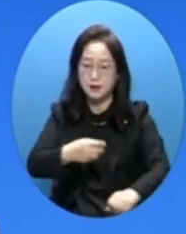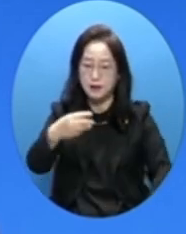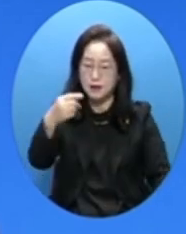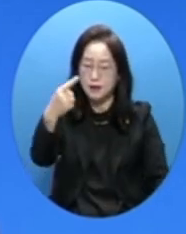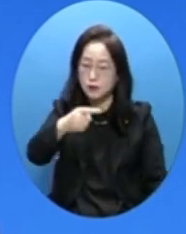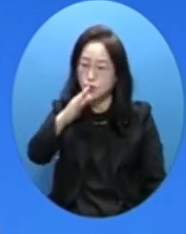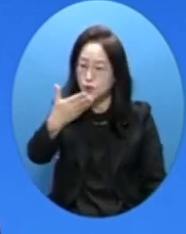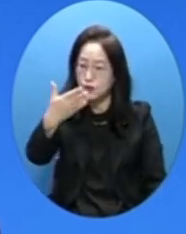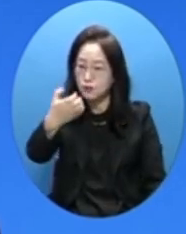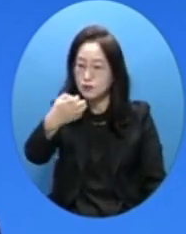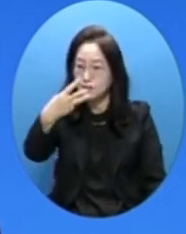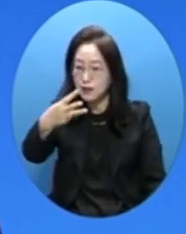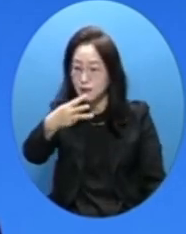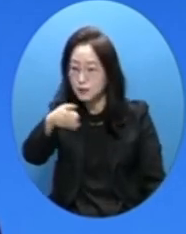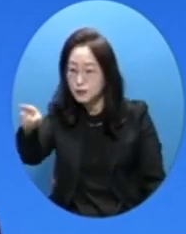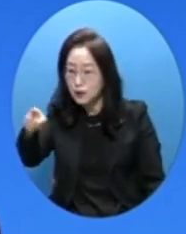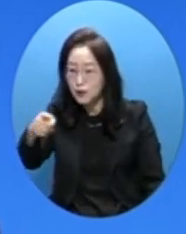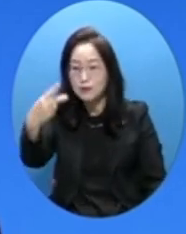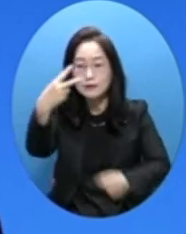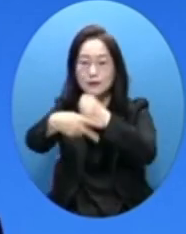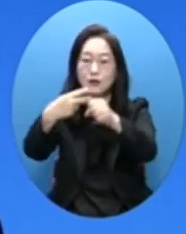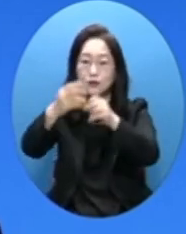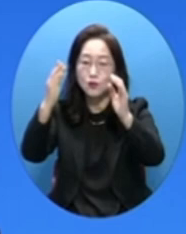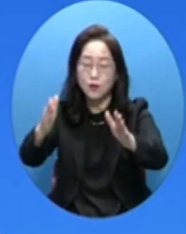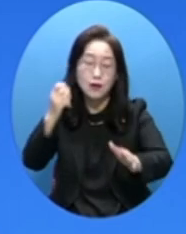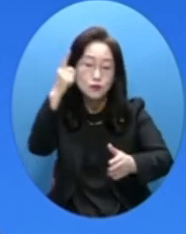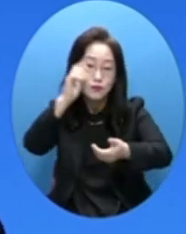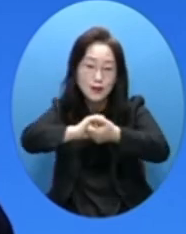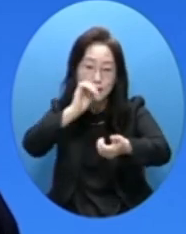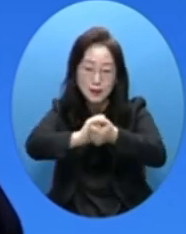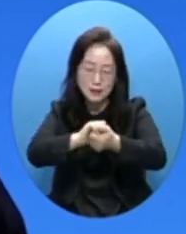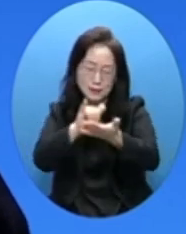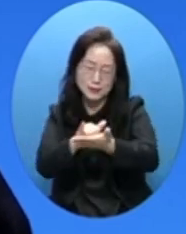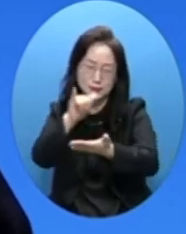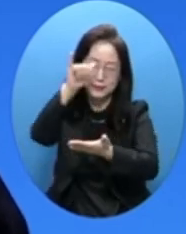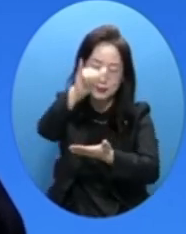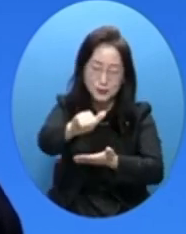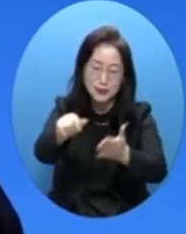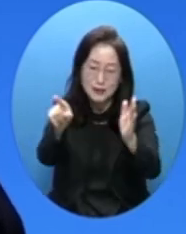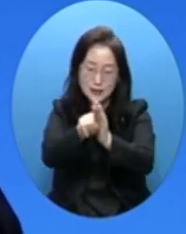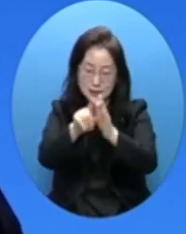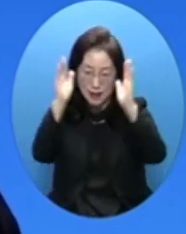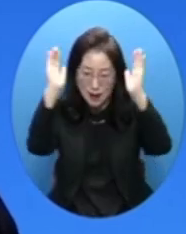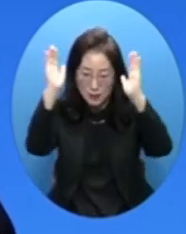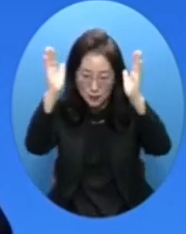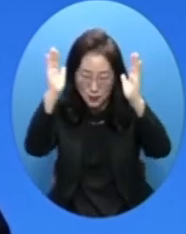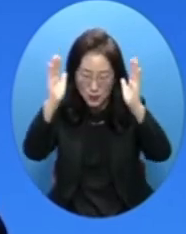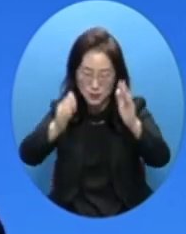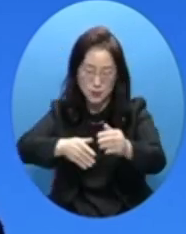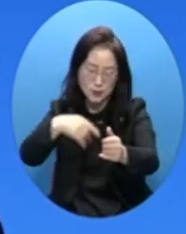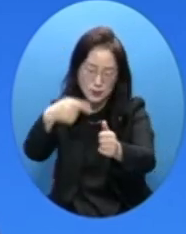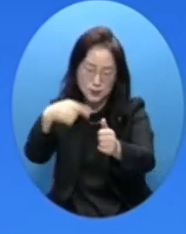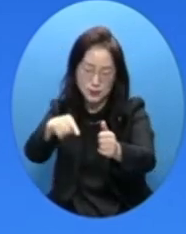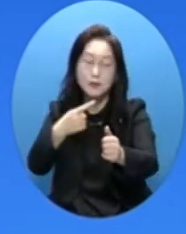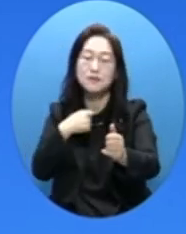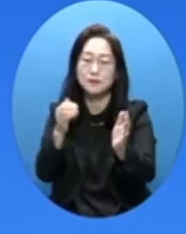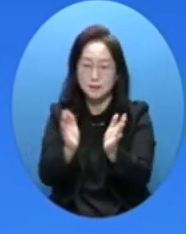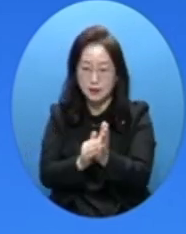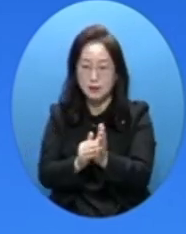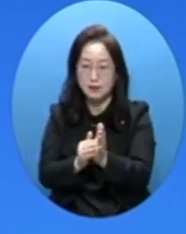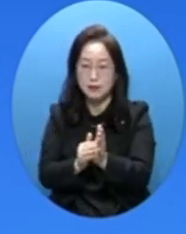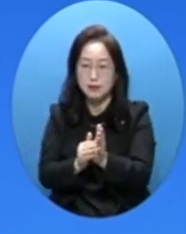1993년부터 2년 동안 매 6개월마다 들어가서 신학교 강의를 했는데, 그 당시